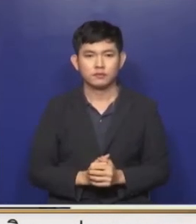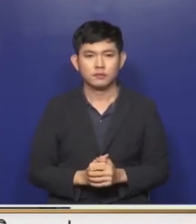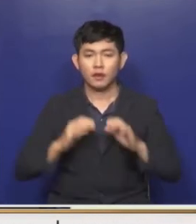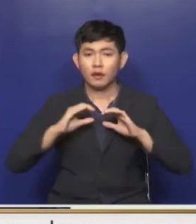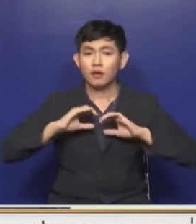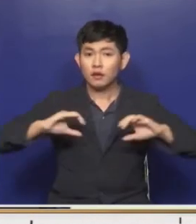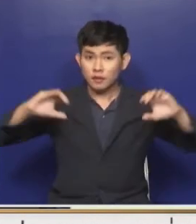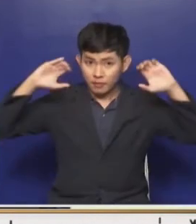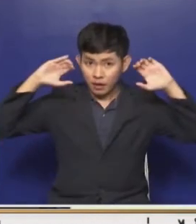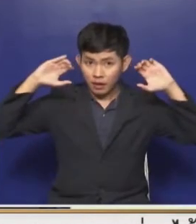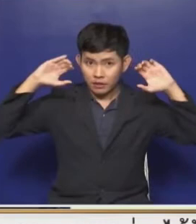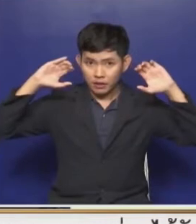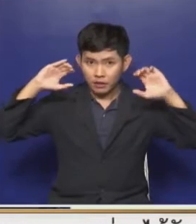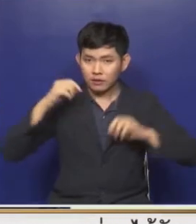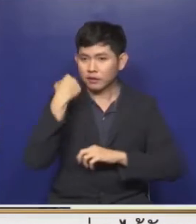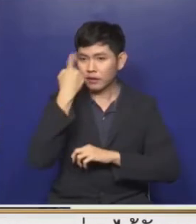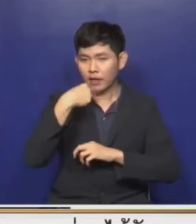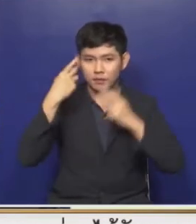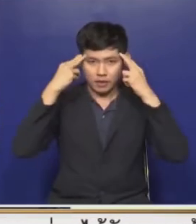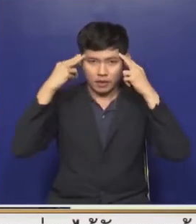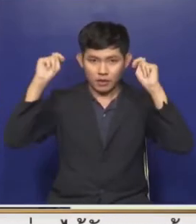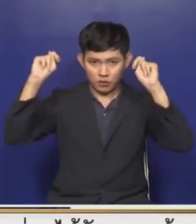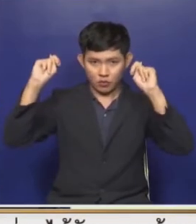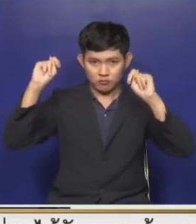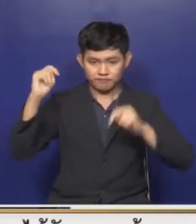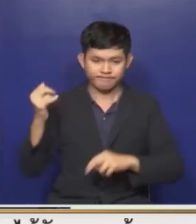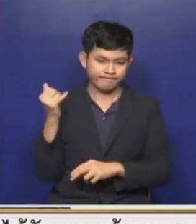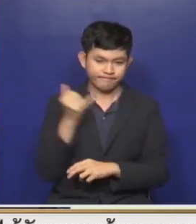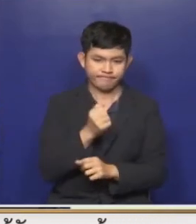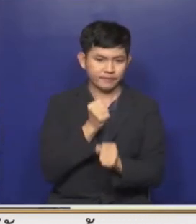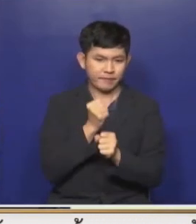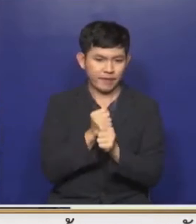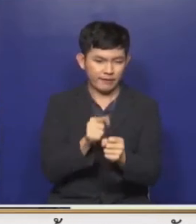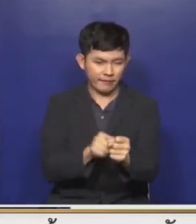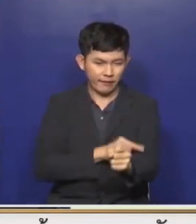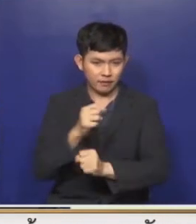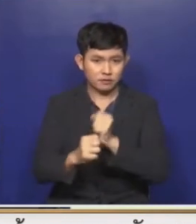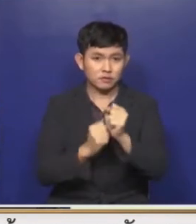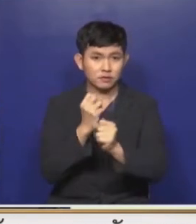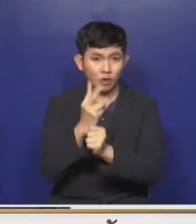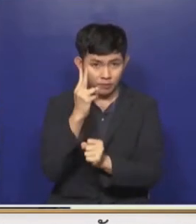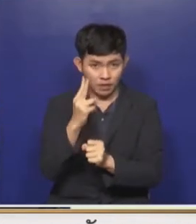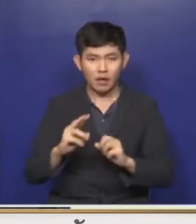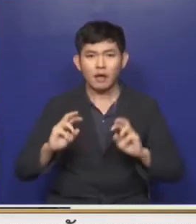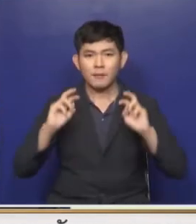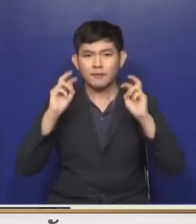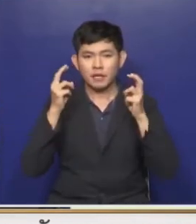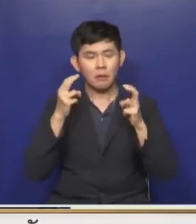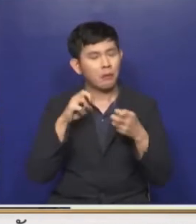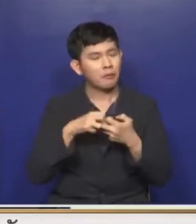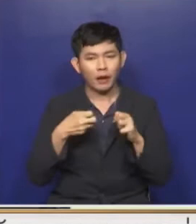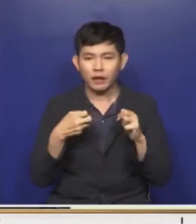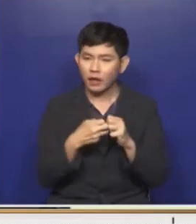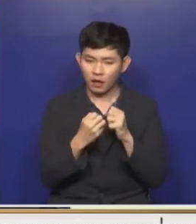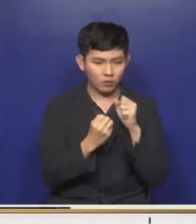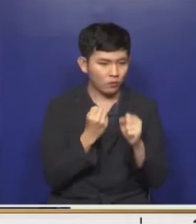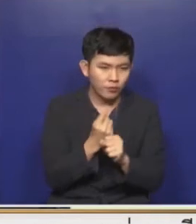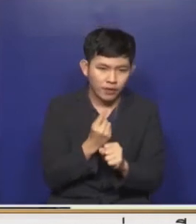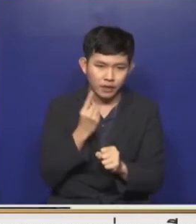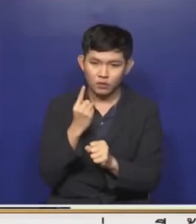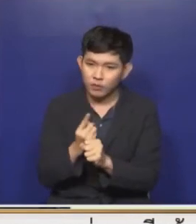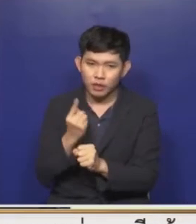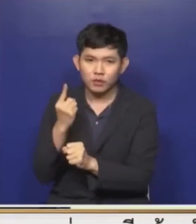รธบานนี้โดยการนขท่ใยกมุรีเข้ามาทำงานประมาณ 2 ปีเรื่องนี้เกิดขึ้นต่เนื้อมาทุๆ ปี